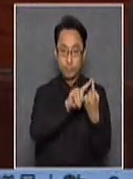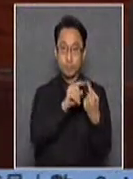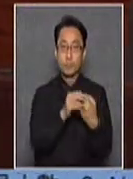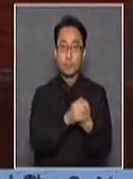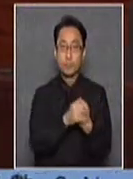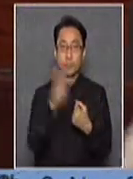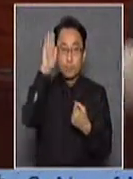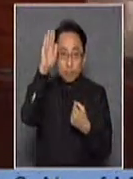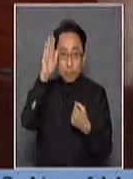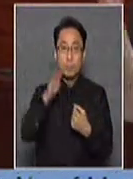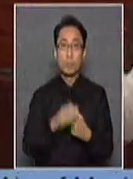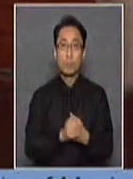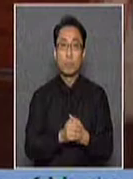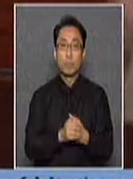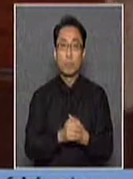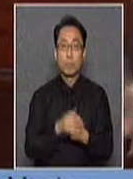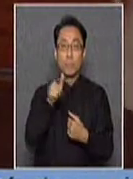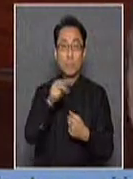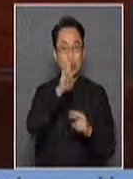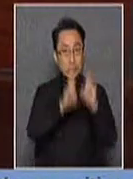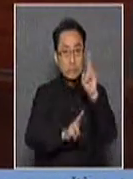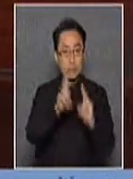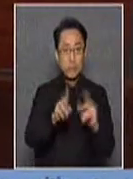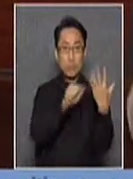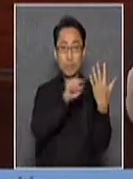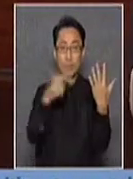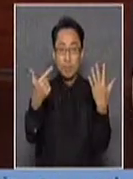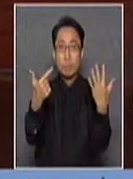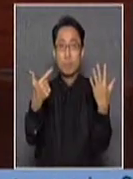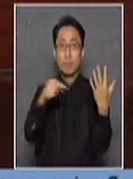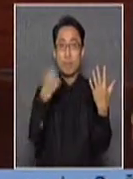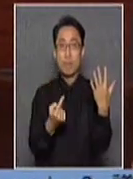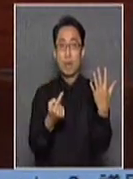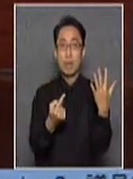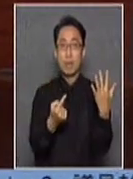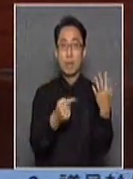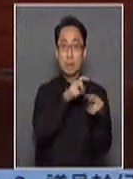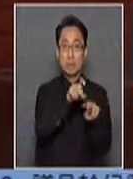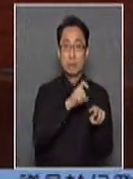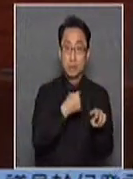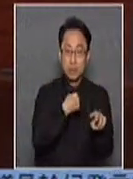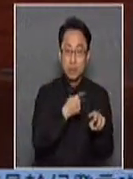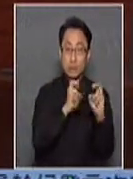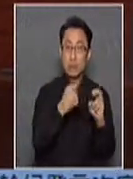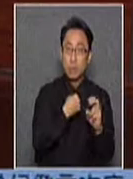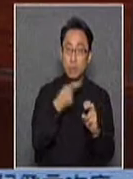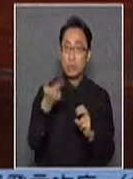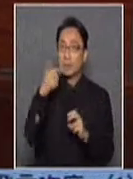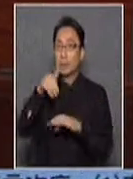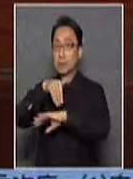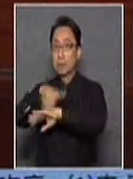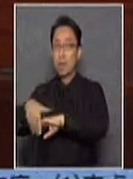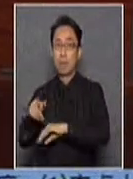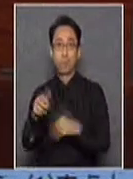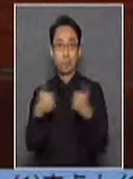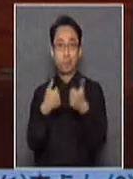煩你市區5至8萬人有一個鐵路站，輕鐵這個的新界西也都同樣要有。有些地